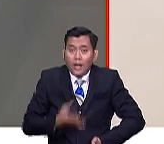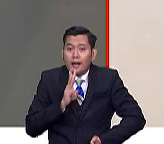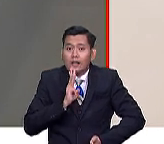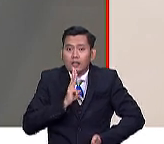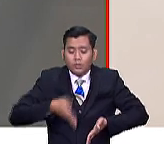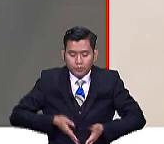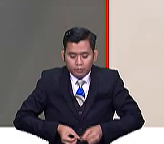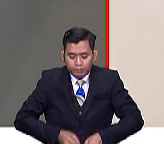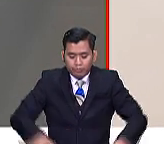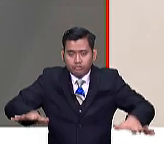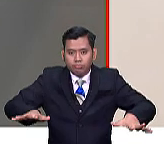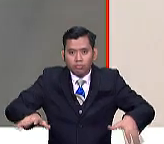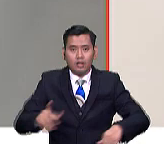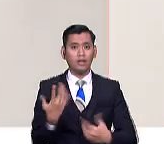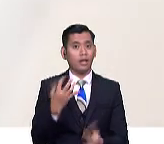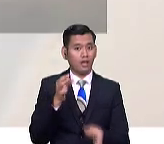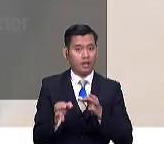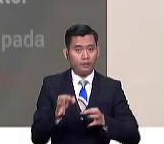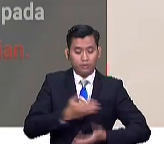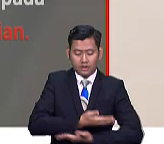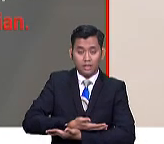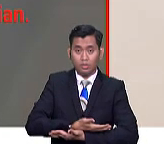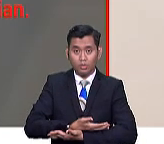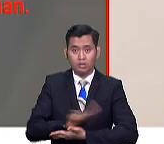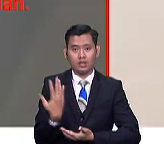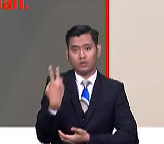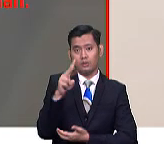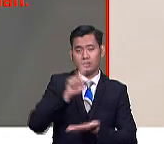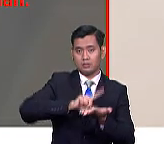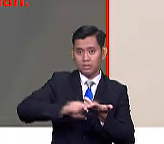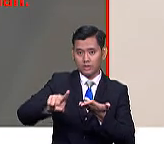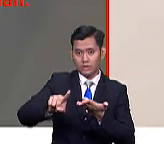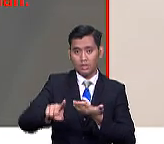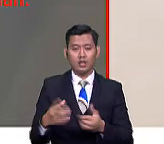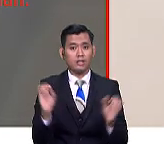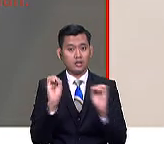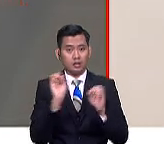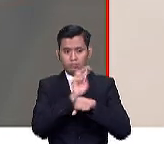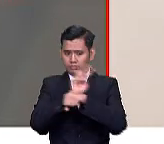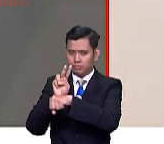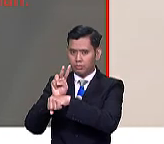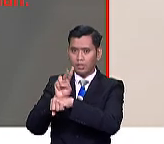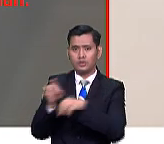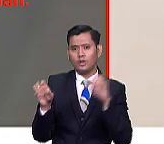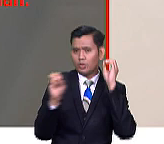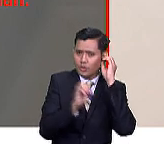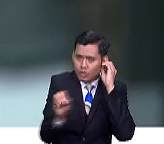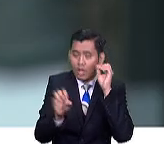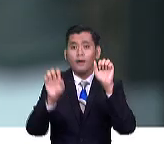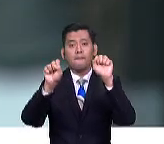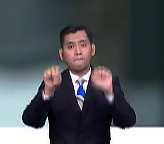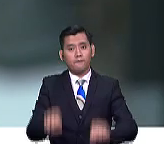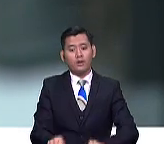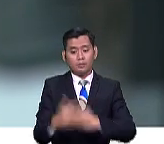semasa kandungan berusia lebih 12 minggu. Penggunaan di rumah tanpa pemantauan doktor boleh mengakibatkan pendarahan teruk